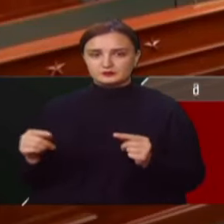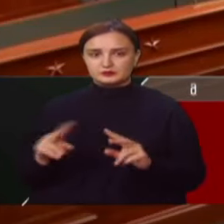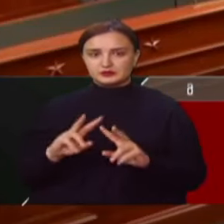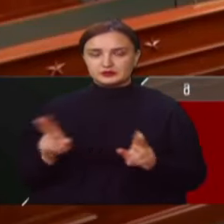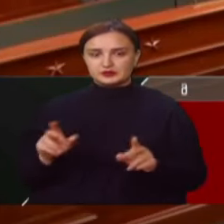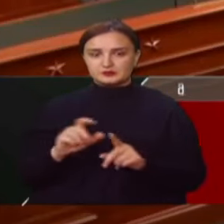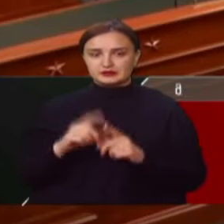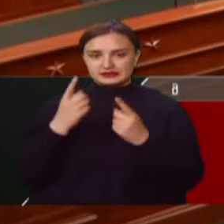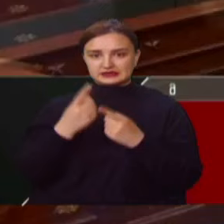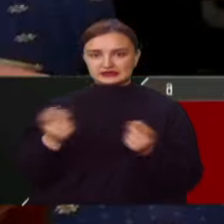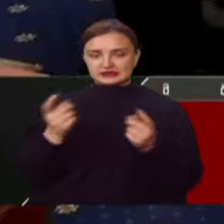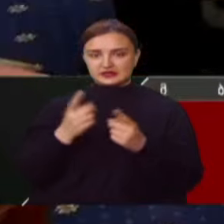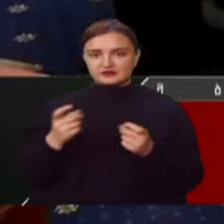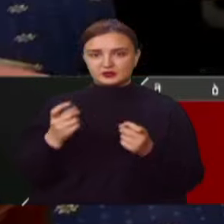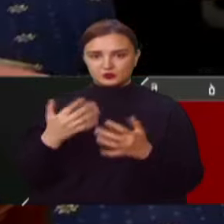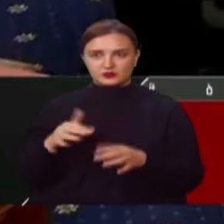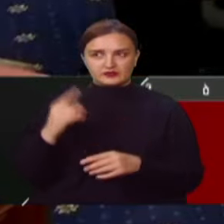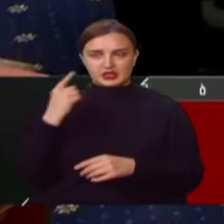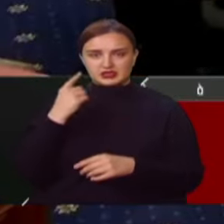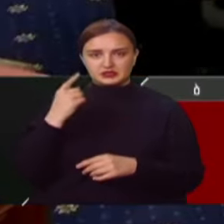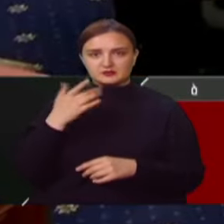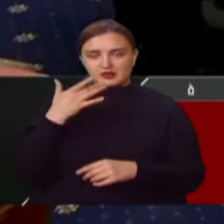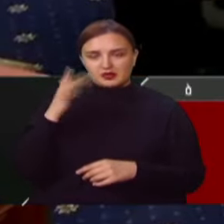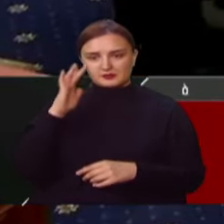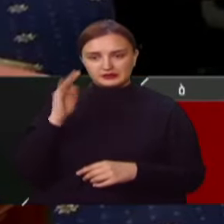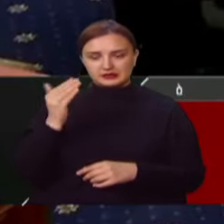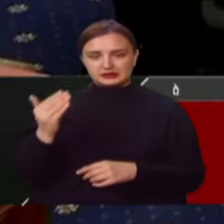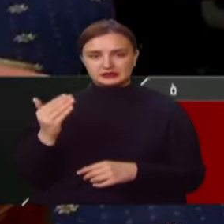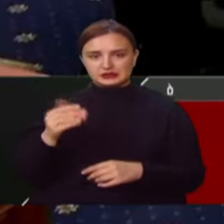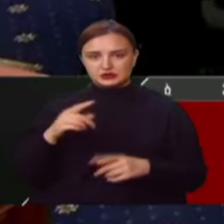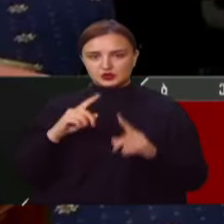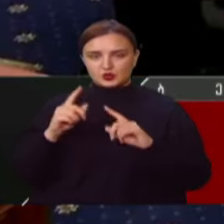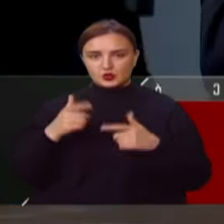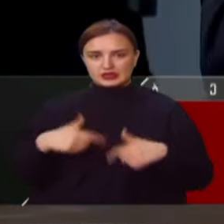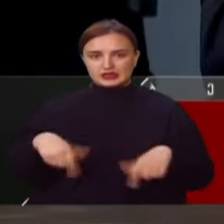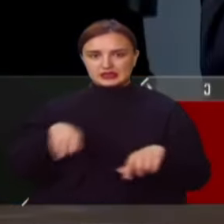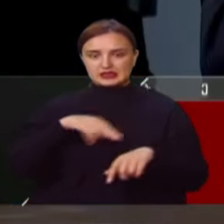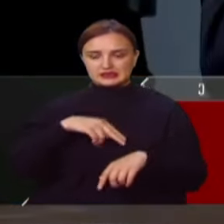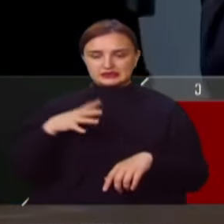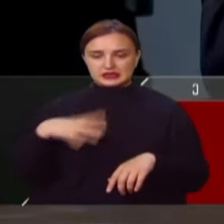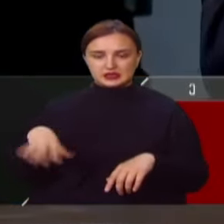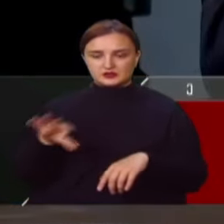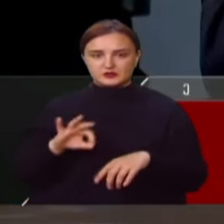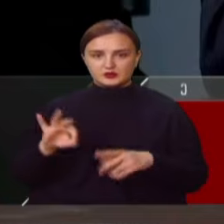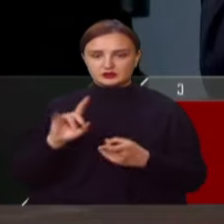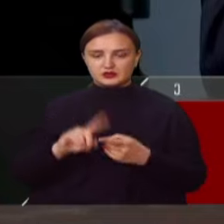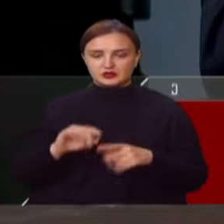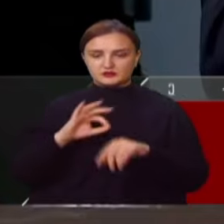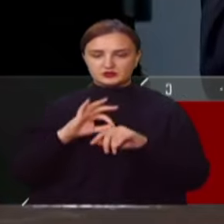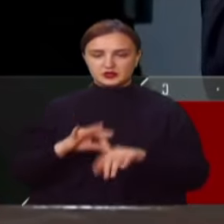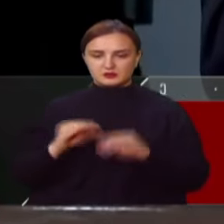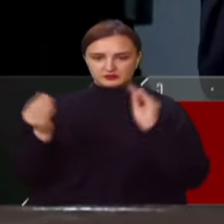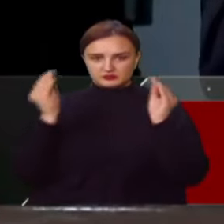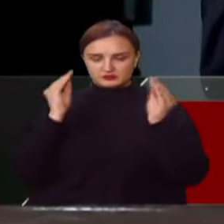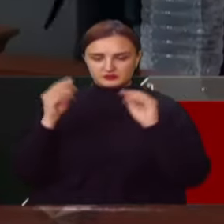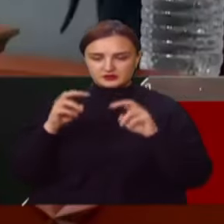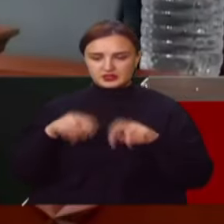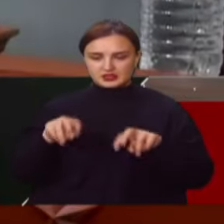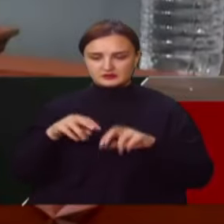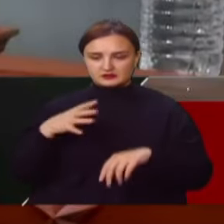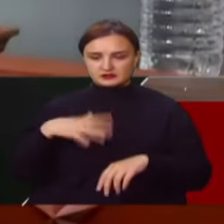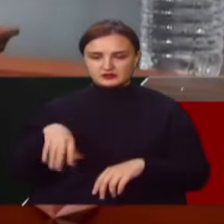მსგავსი გზავნილები და რიტორიკა გაჟღერდა ამერიკის შეერთებული შტატების კონგრესში საქართველოსთან დაკავშირებით გამართულ განხილვაზე.